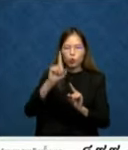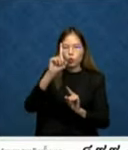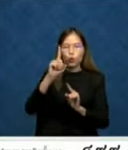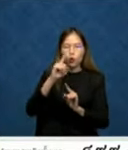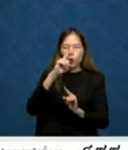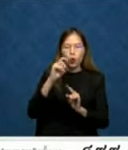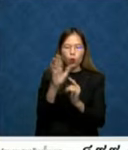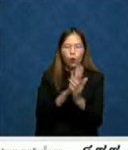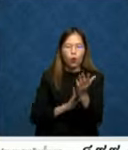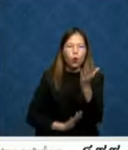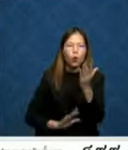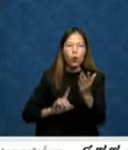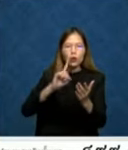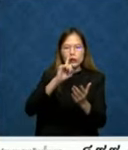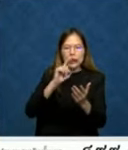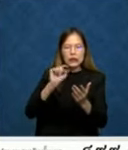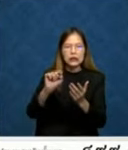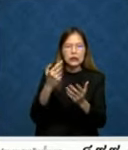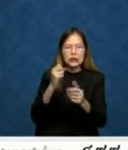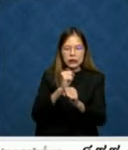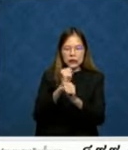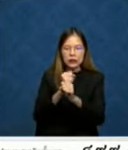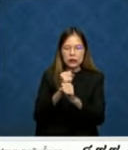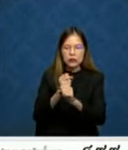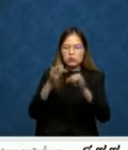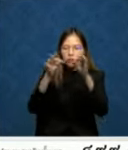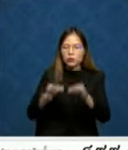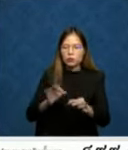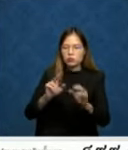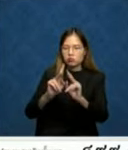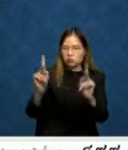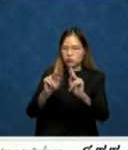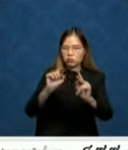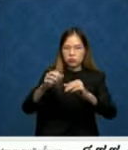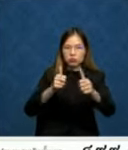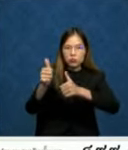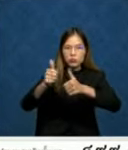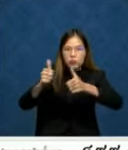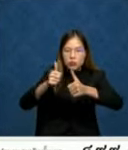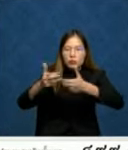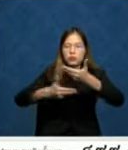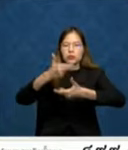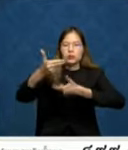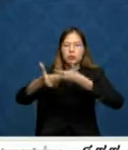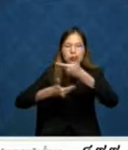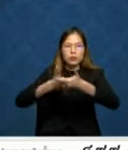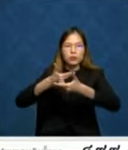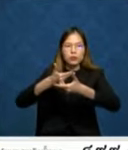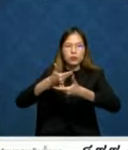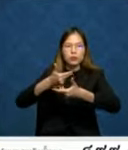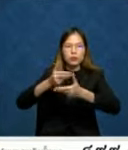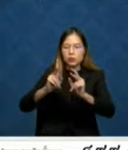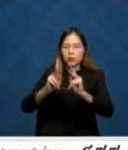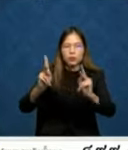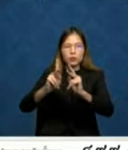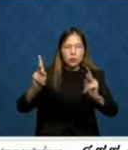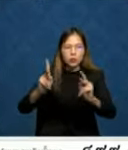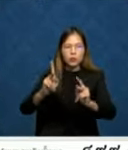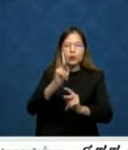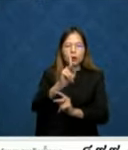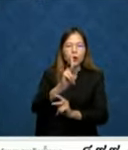ไทยแม้การควบรวมจะได้รับอนุญาตจากคณะกรรมการการแข่งขันทางการค้าหรือที่เรียกกันว่าคณะกรรมการก